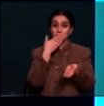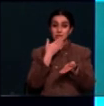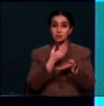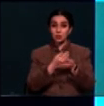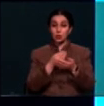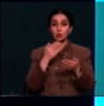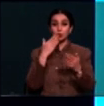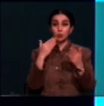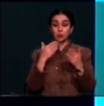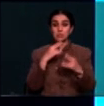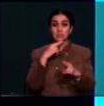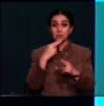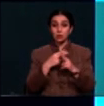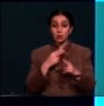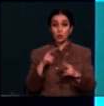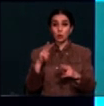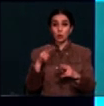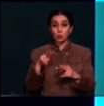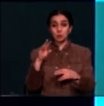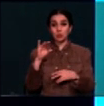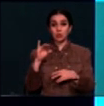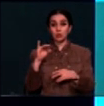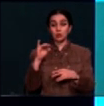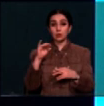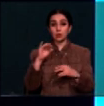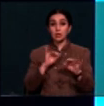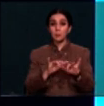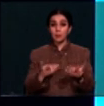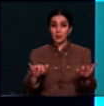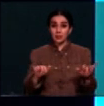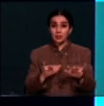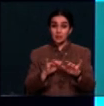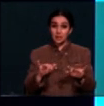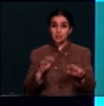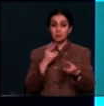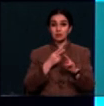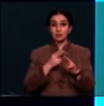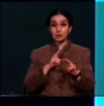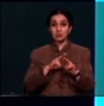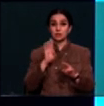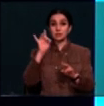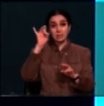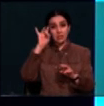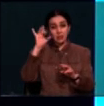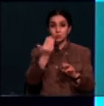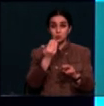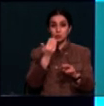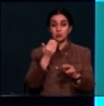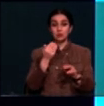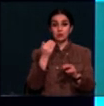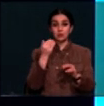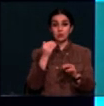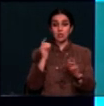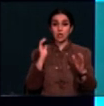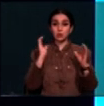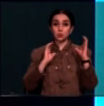вдову и сестру Людмилу Львовну, знаменитую пианистку Женни Реттер, подругу княгини по